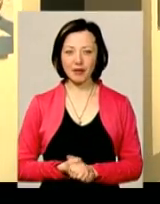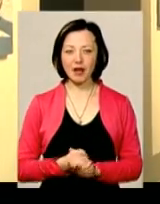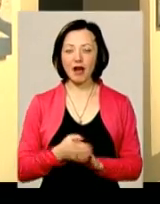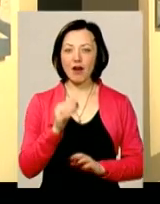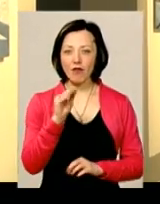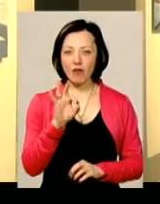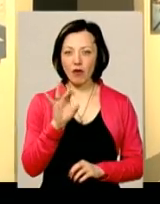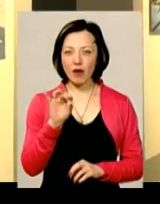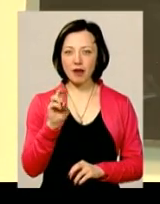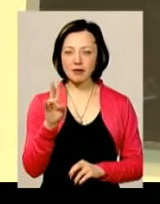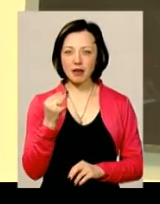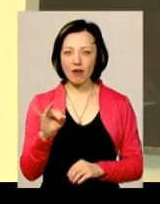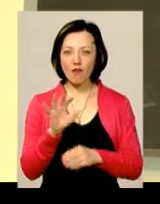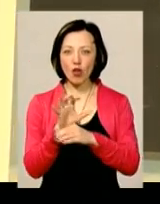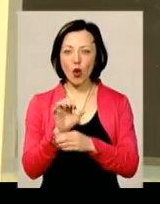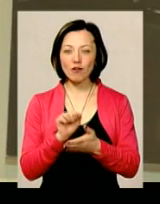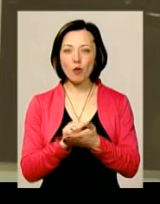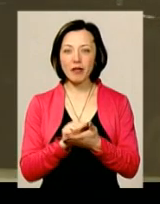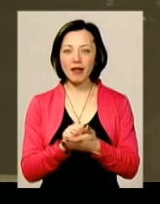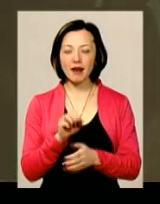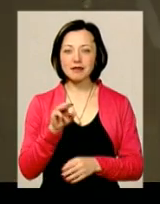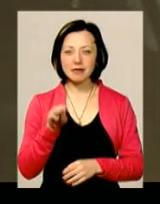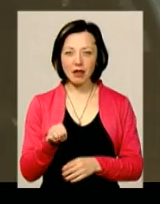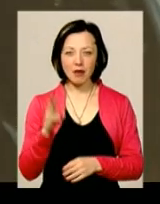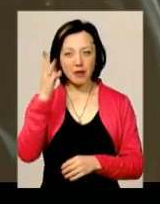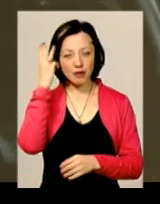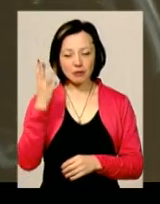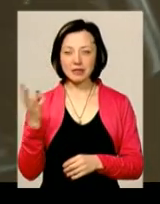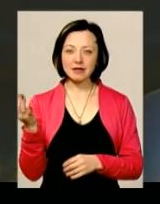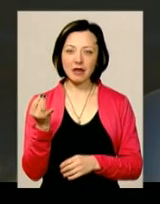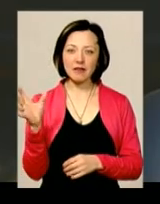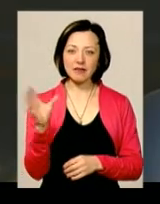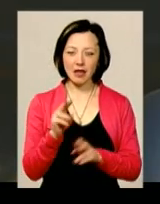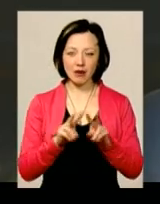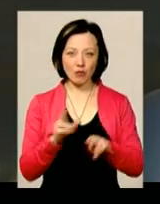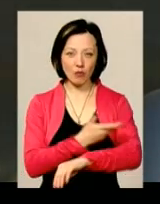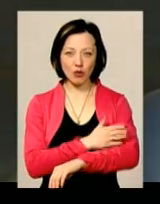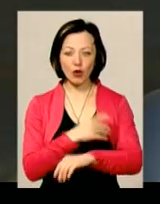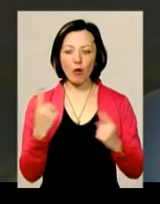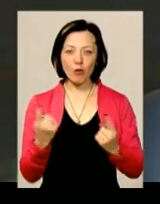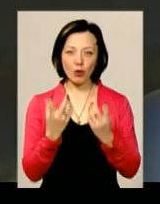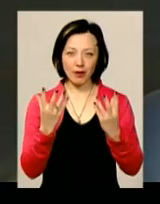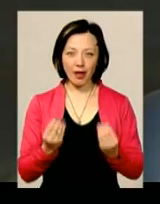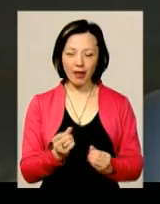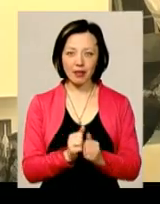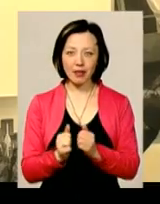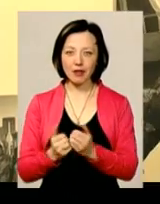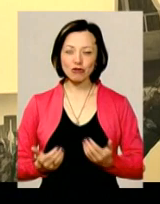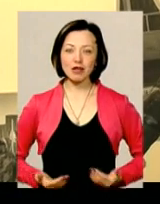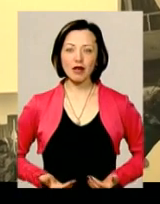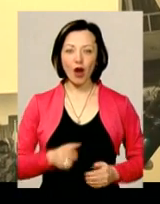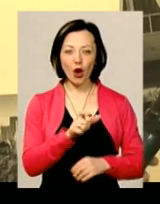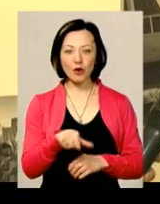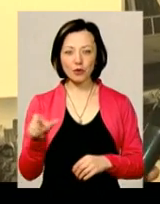Шворецький – фотограф-документаліст. У Хмельницькому його цікавило все те, що й цікавить у Польщі – буденне життя людей. Всі